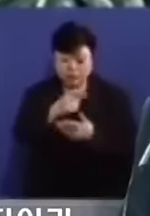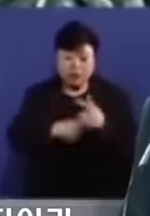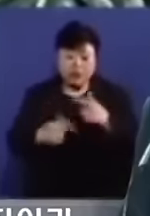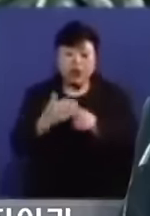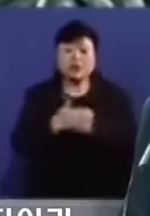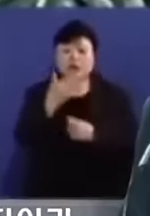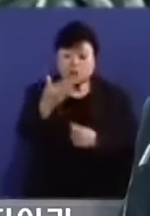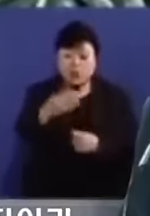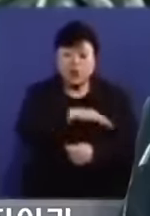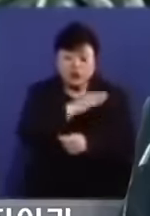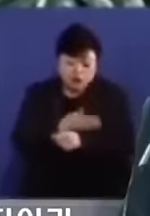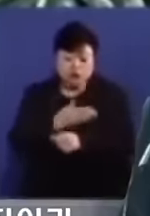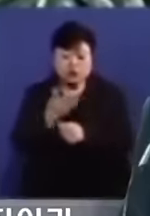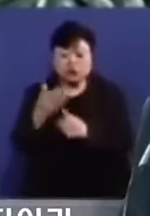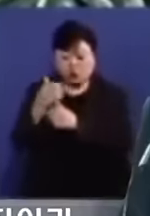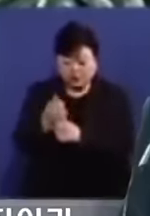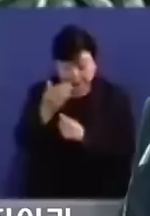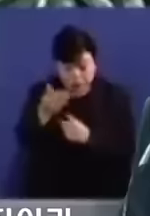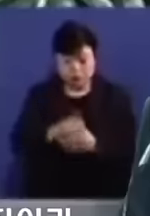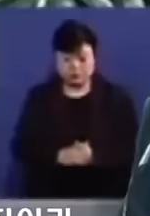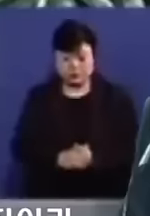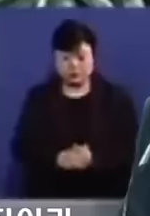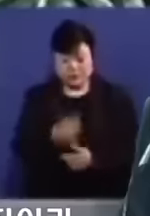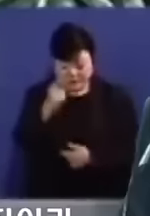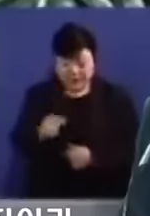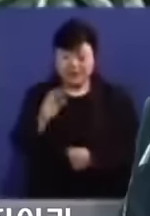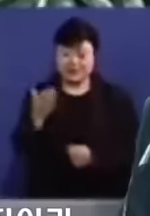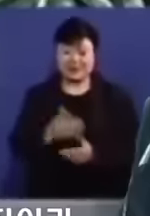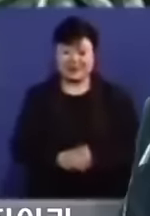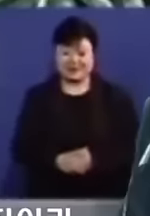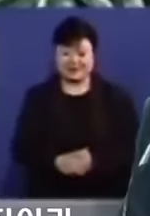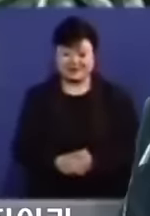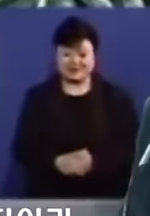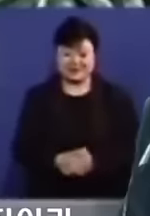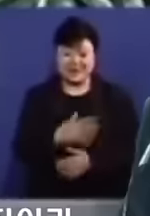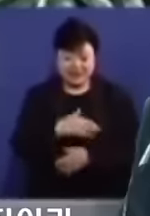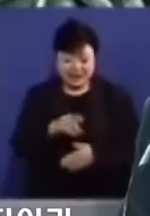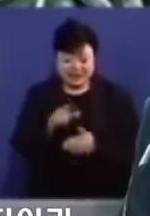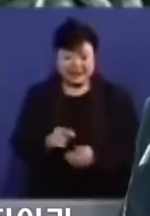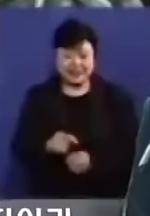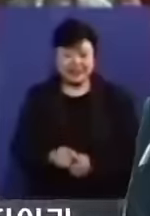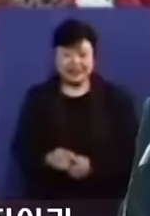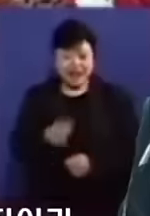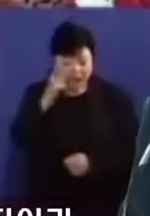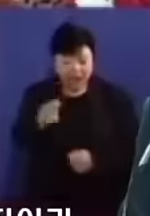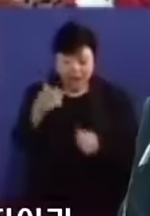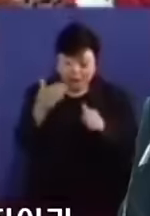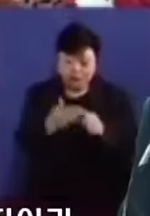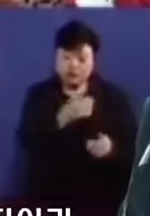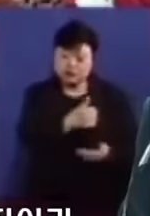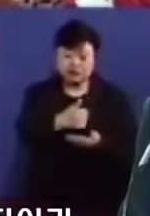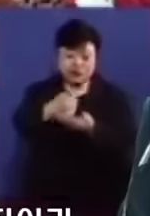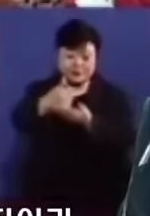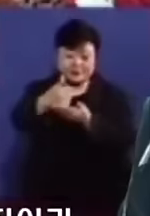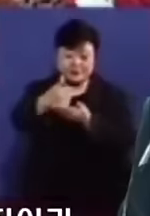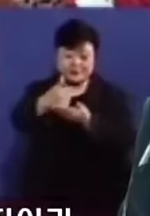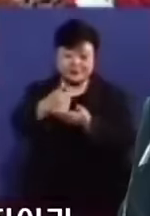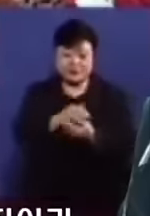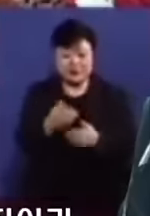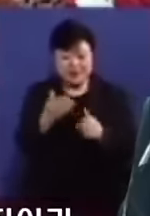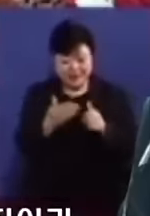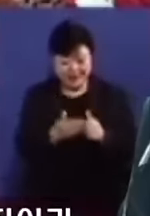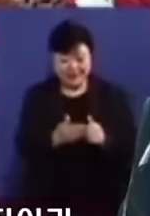은혜를 주시고 능력을 주시고 붙들어 주시기 때문에 강해진다는 것입니다. 약할 때 강함을 주시는 주님이